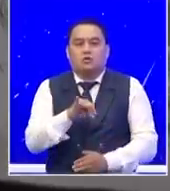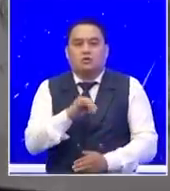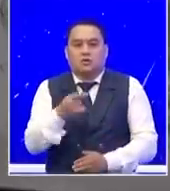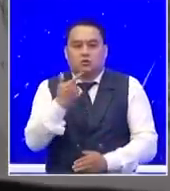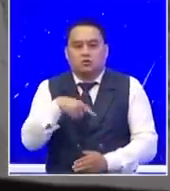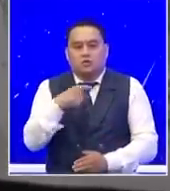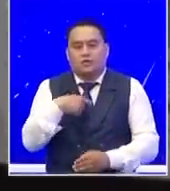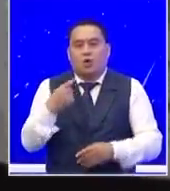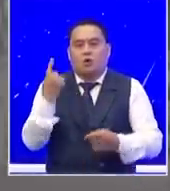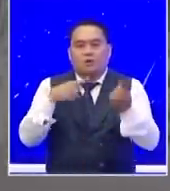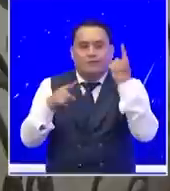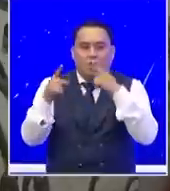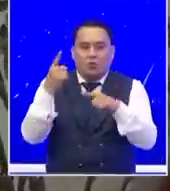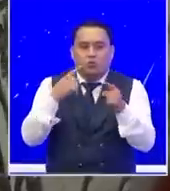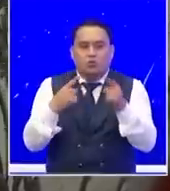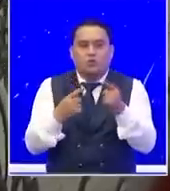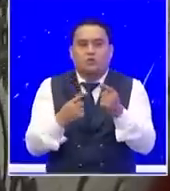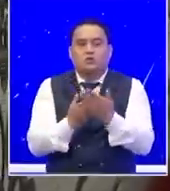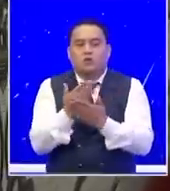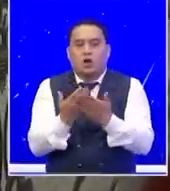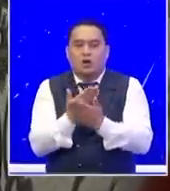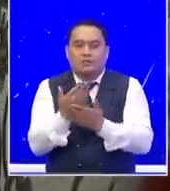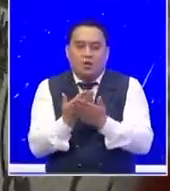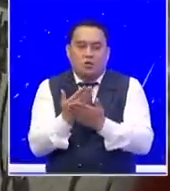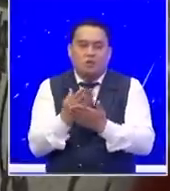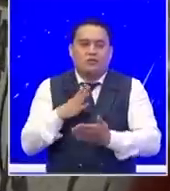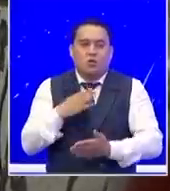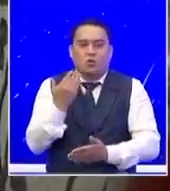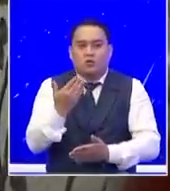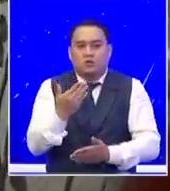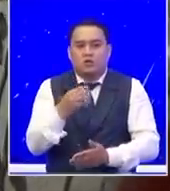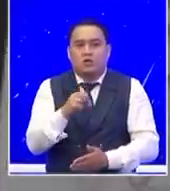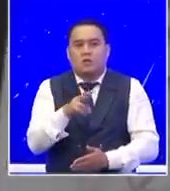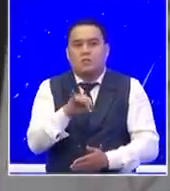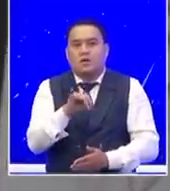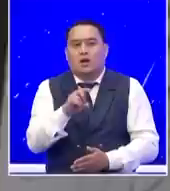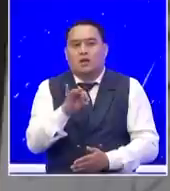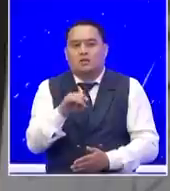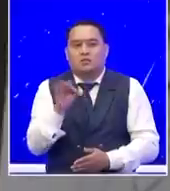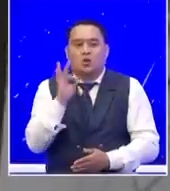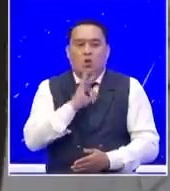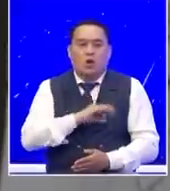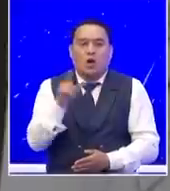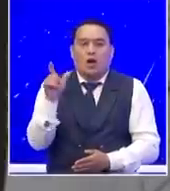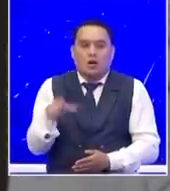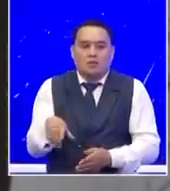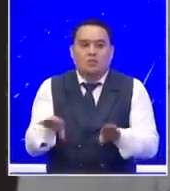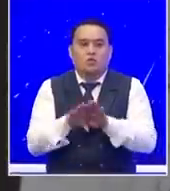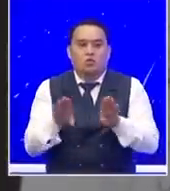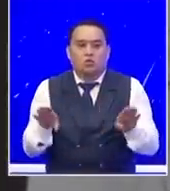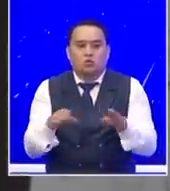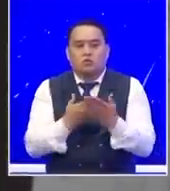өз қолымен қиялынан туындаған туындылары. Ол бейнелеу өнерінің гиперреализм жанрын қолданады. Адам бейнесін дәл осылай